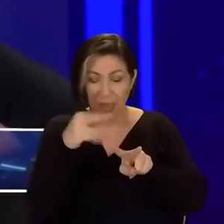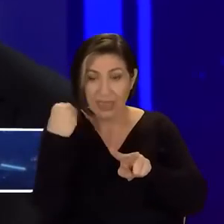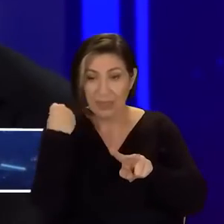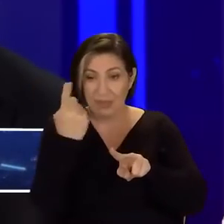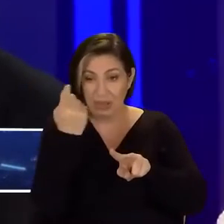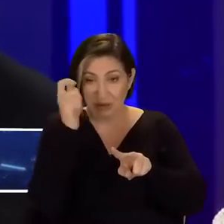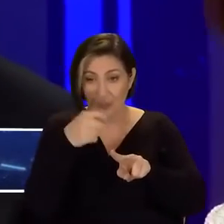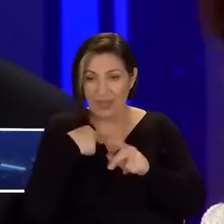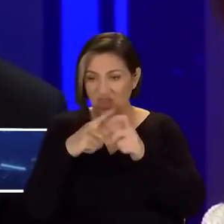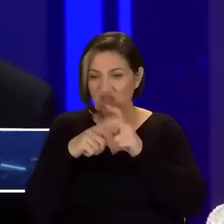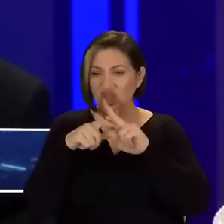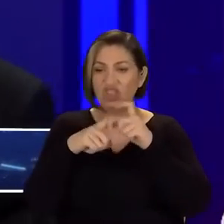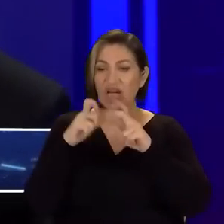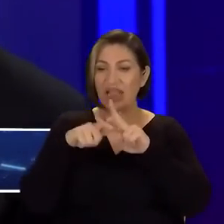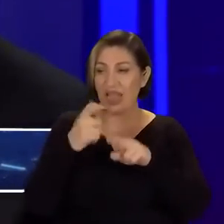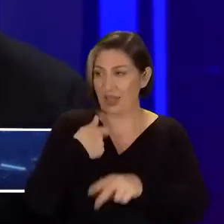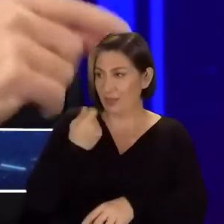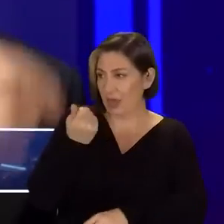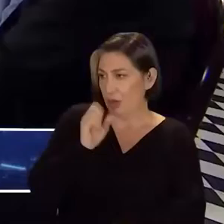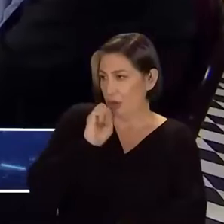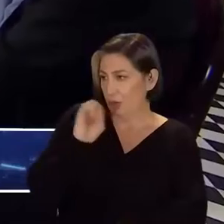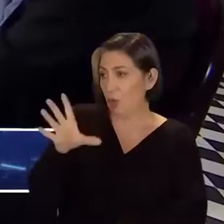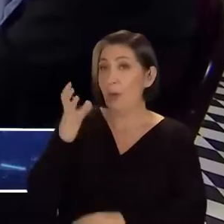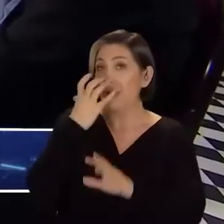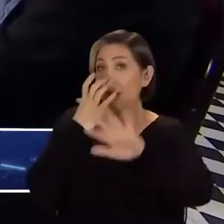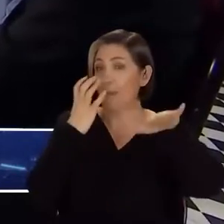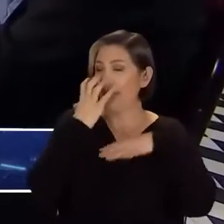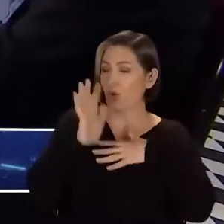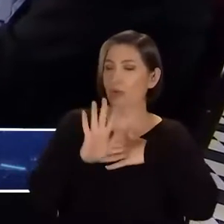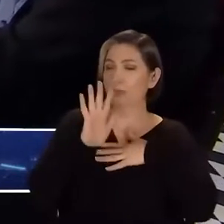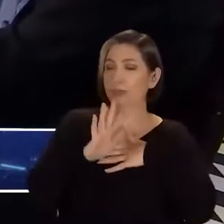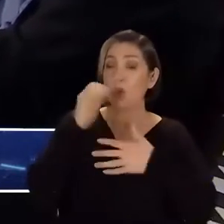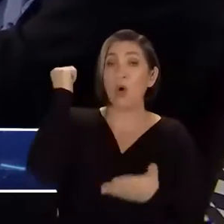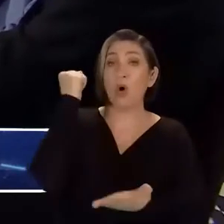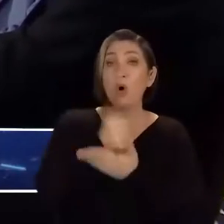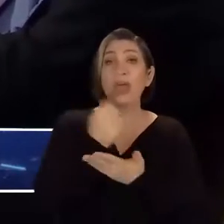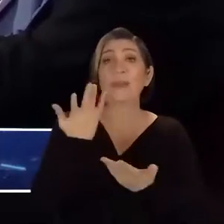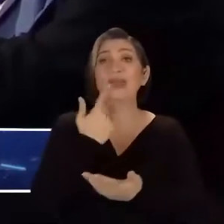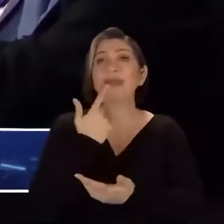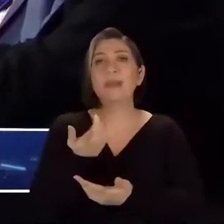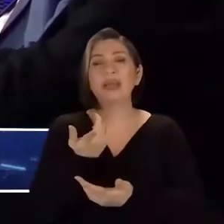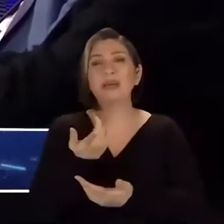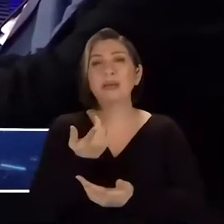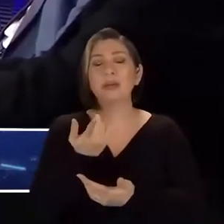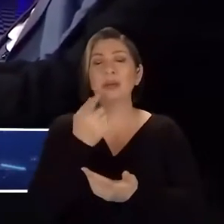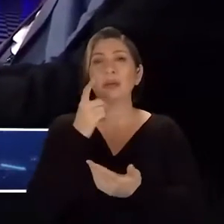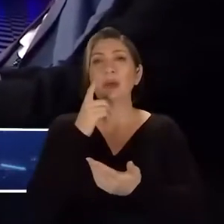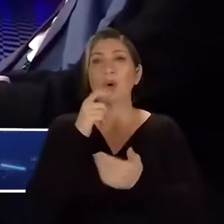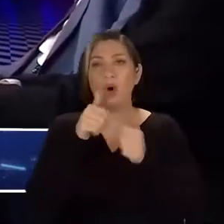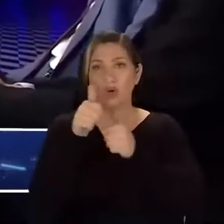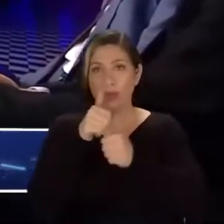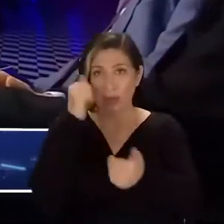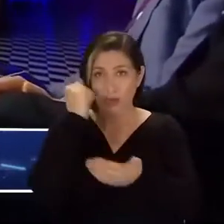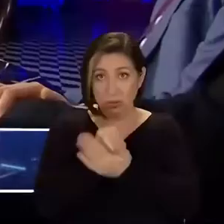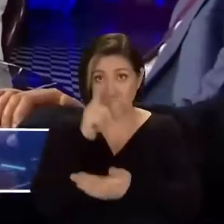yapıldığında ben Çağla'ya para gönderdiğimde o da hepimizde onaylıyor. Ekleniyor. Yani onaylamak ne demek? Onaylama şöyle. Şimdi yeni otomatik bir işlem. Otomatik